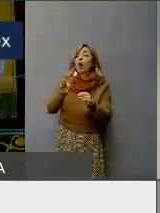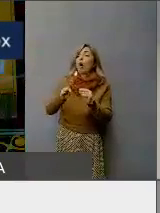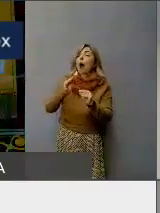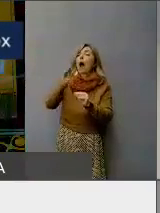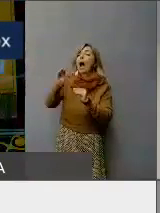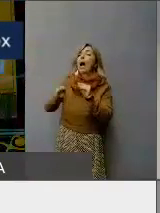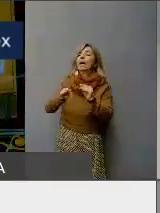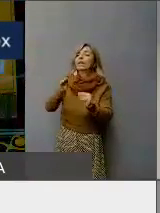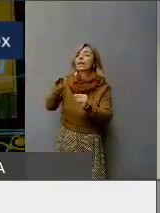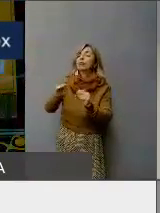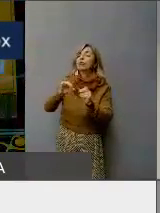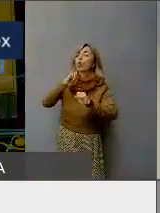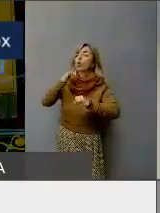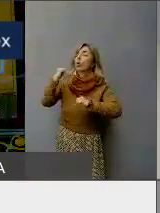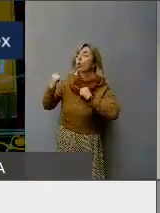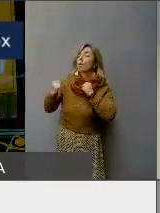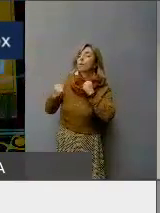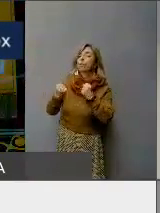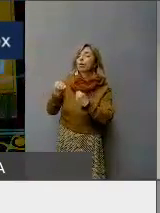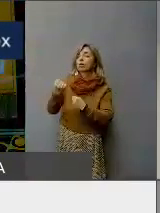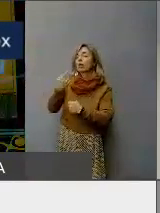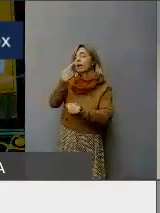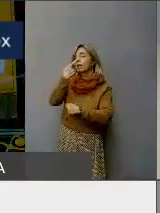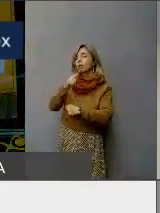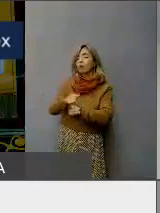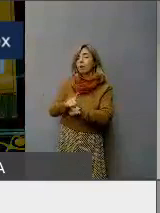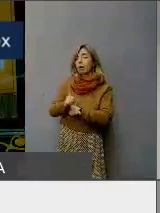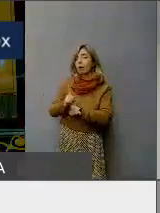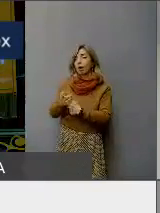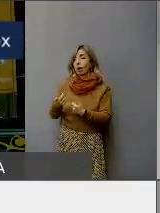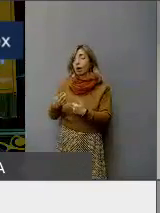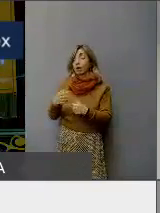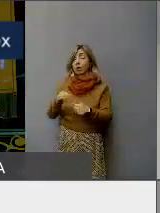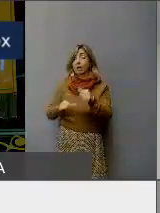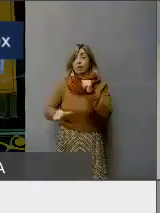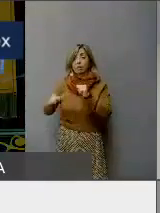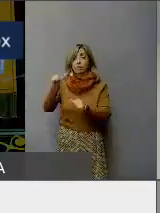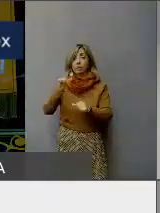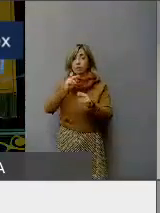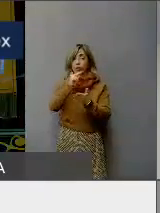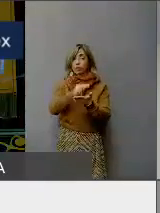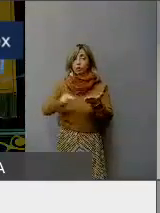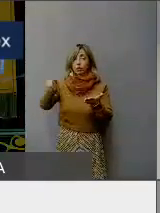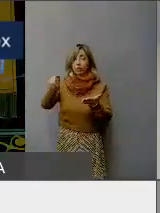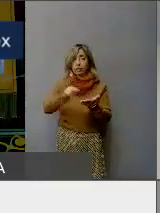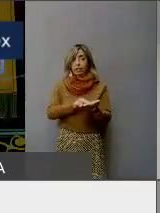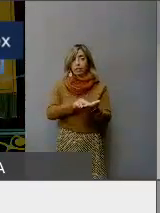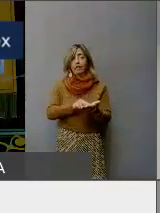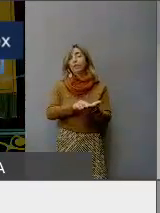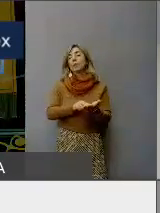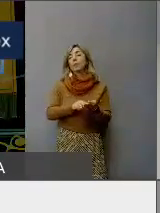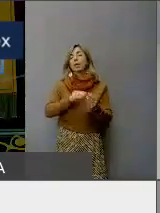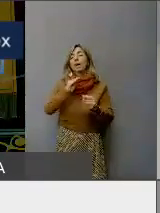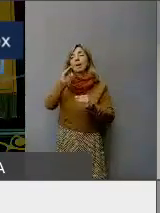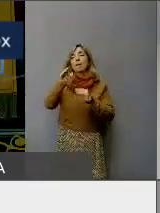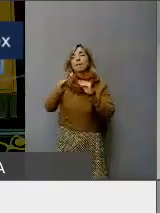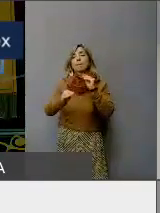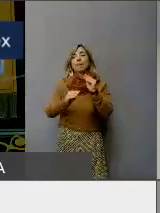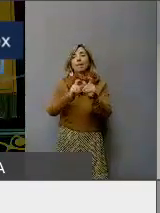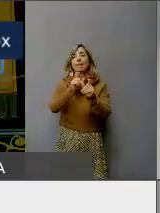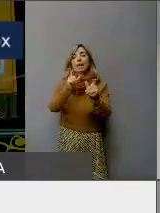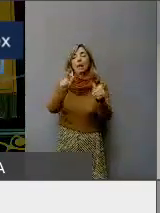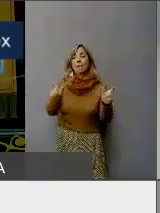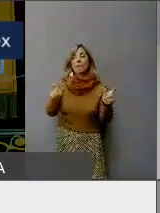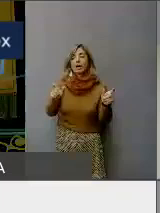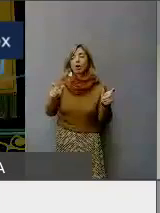determinata condotta ai consiglieri comunali allora prima di votare mi chiede solo una la parola al segretario generale